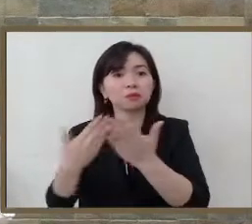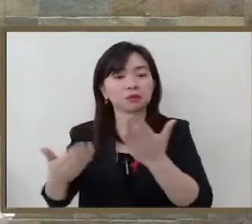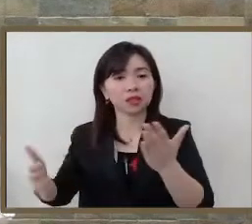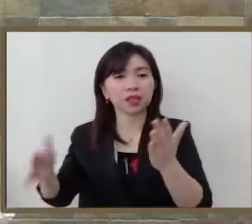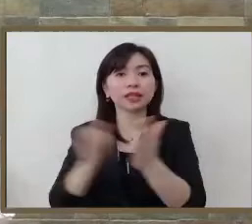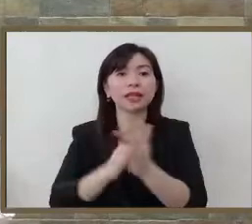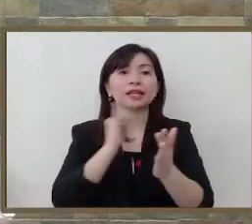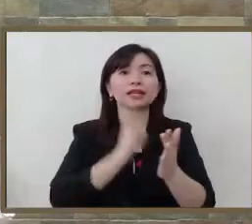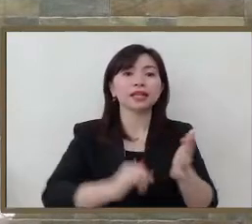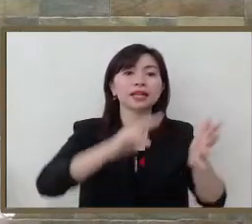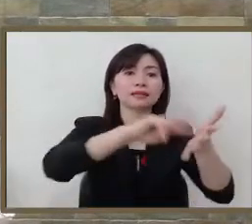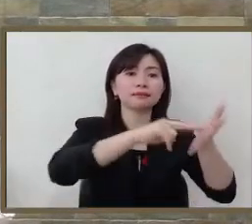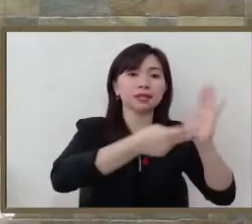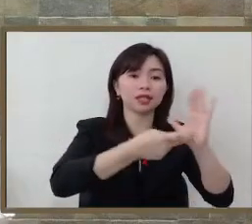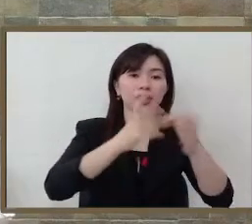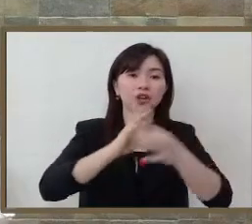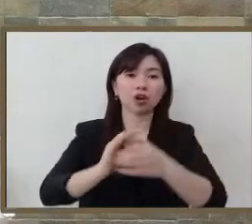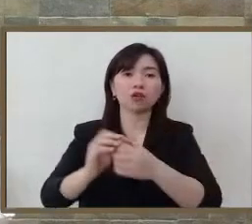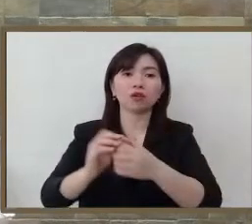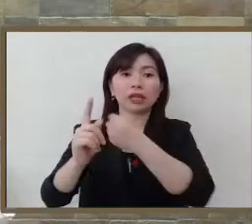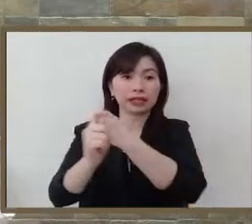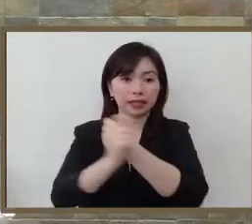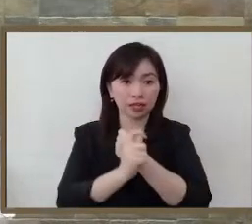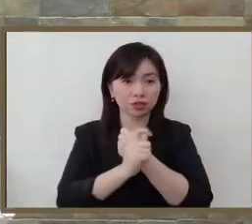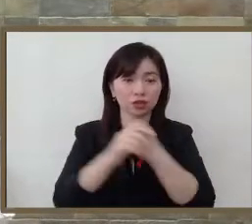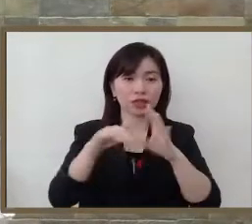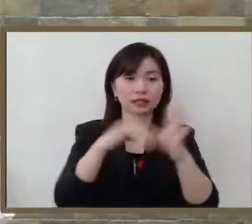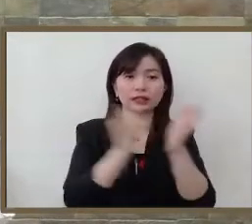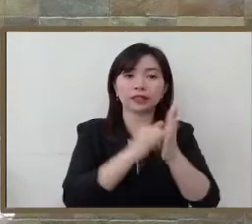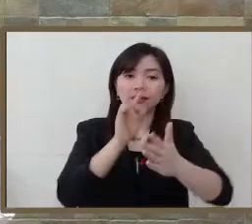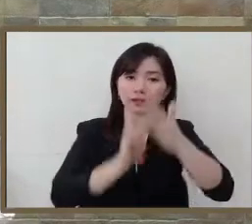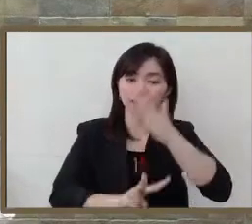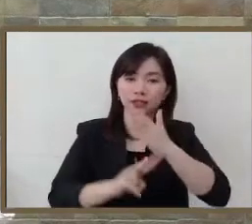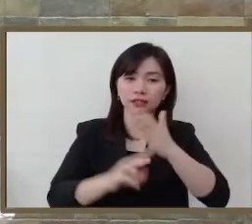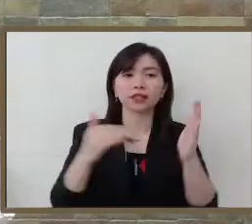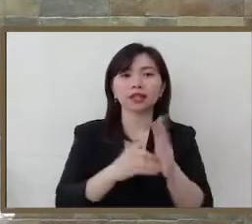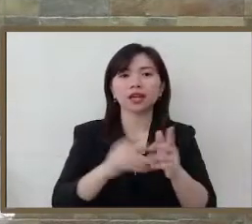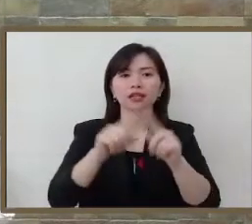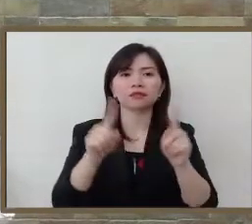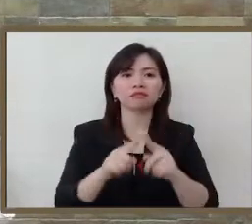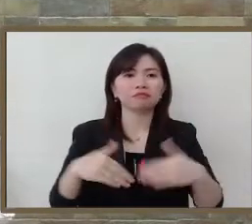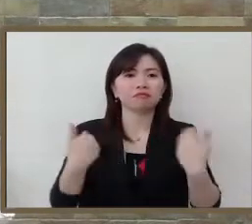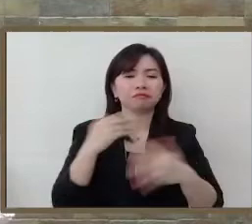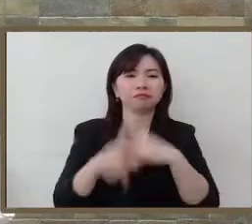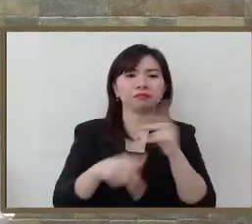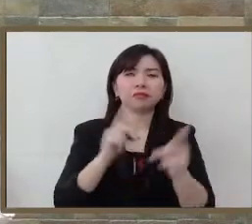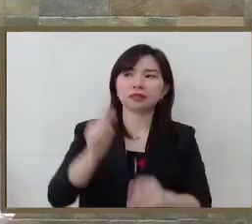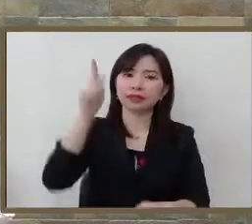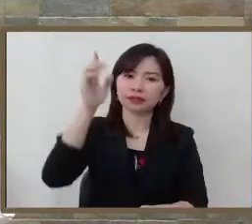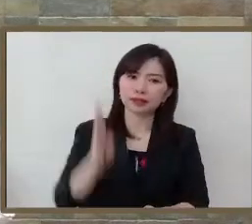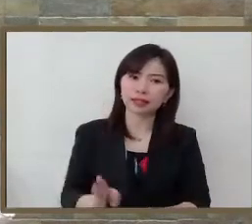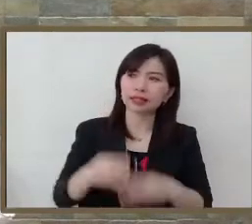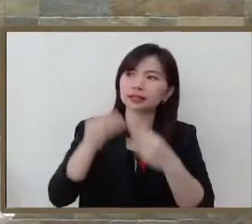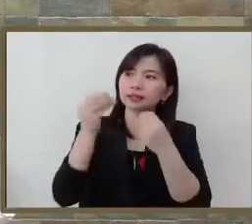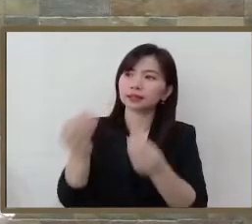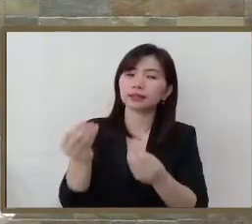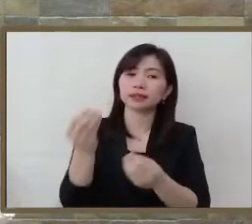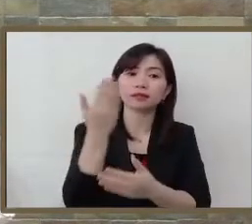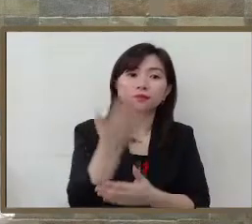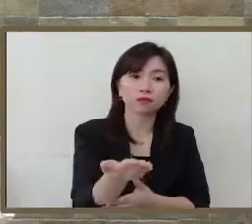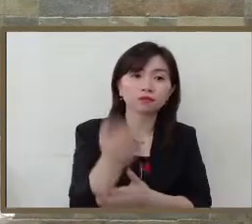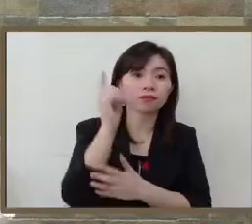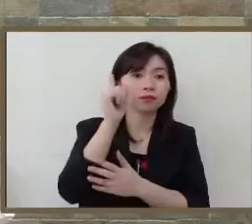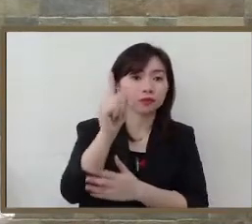sense of the word armory. Alam nyo ba bilang isang kabataan, meron sa yung ibinigay ang Diyos na isang